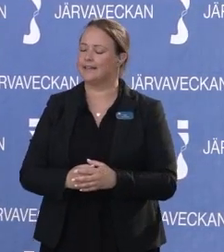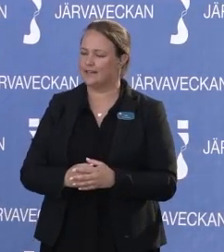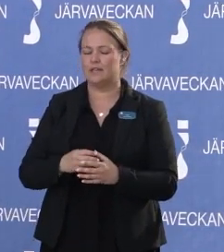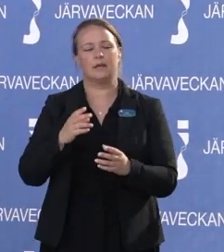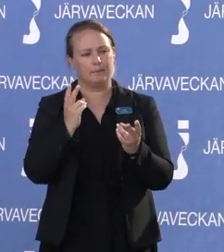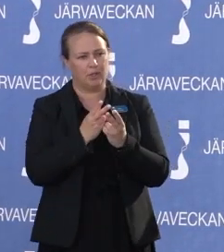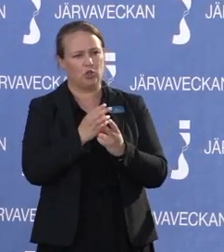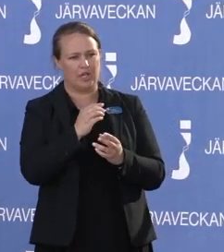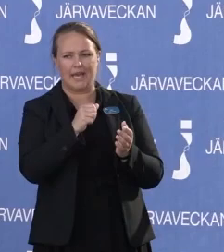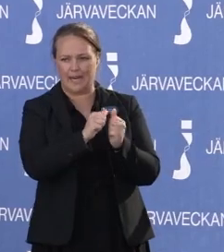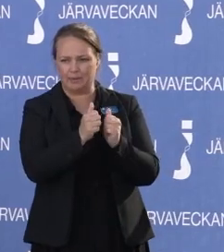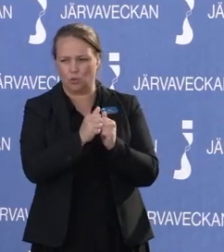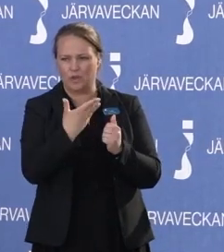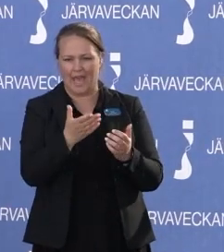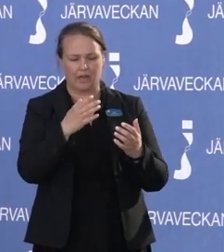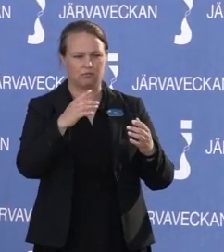AO, tänk på det hörni.